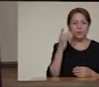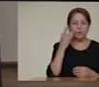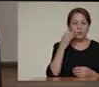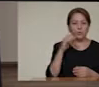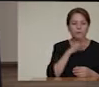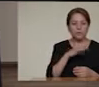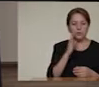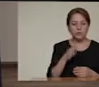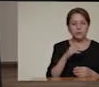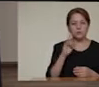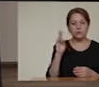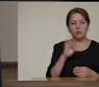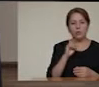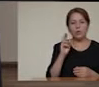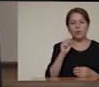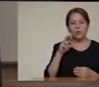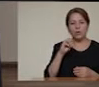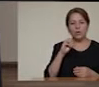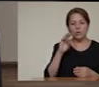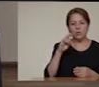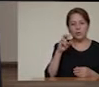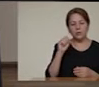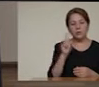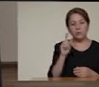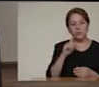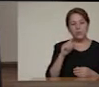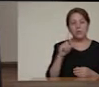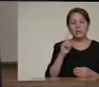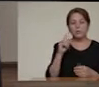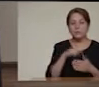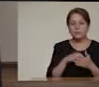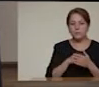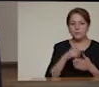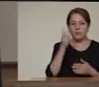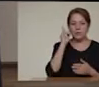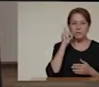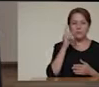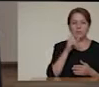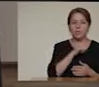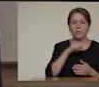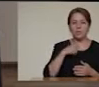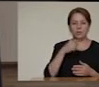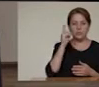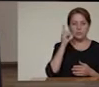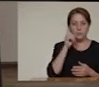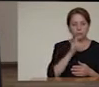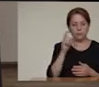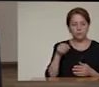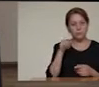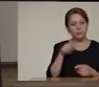lekin kalendar nima va nima uchun qadimgi odamlar, eng qadimgi odamlar unga ehtiyoj